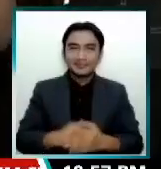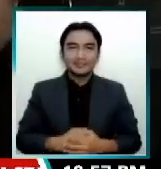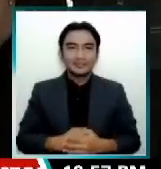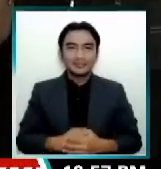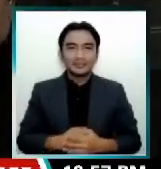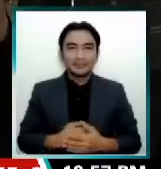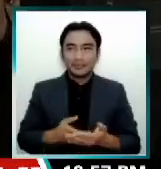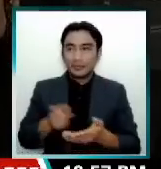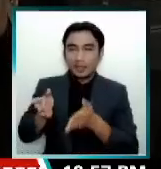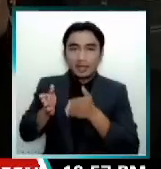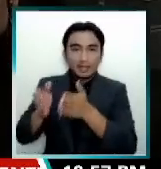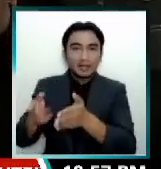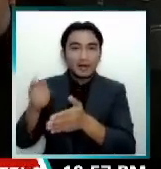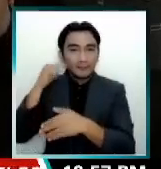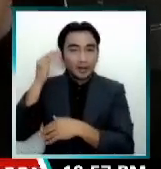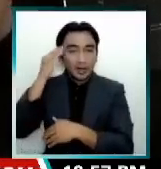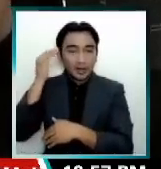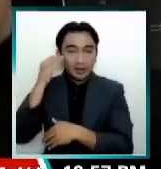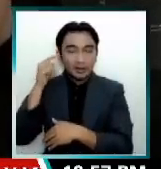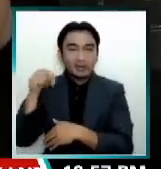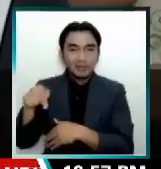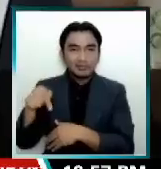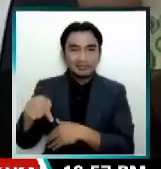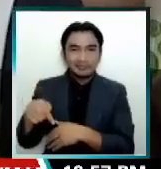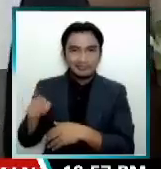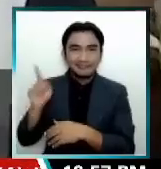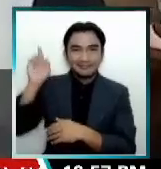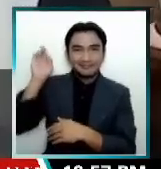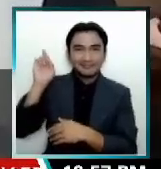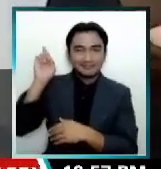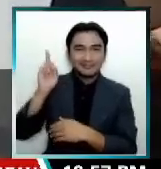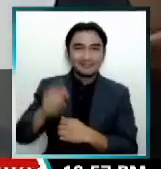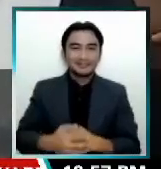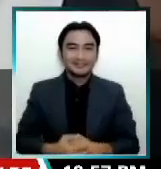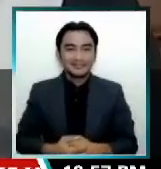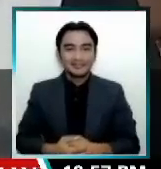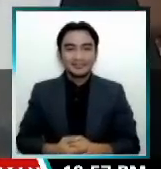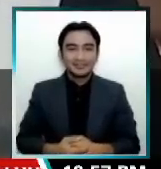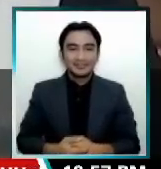food na corn dog at Korean egg sandwich.